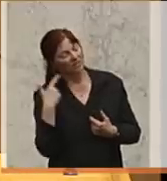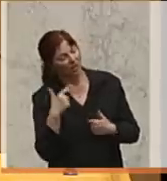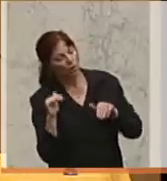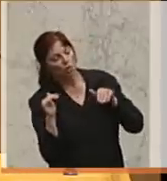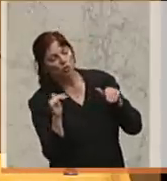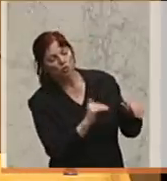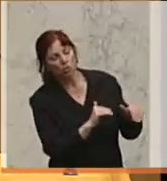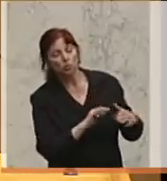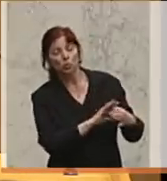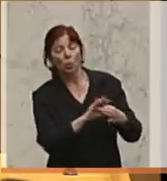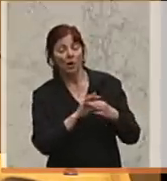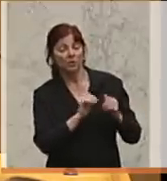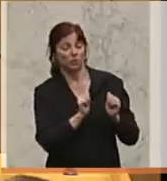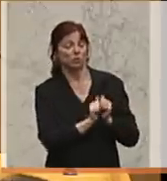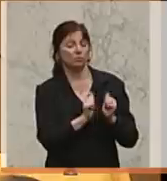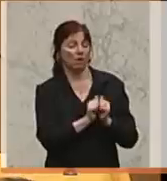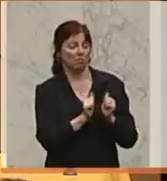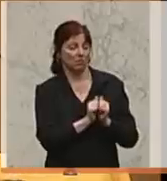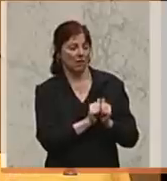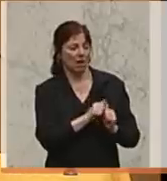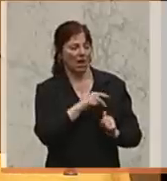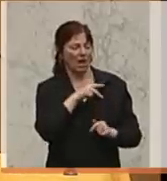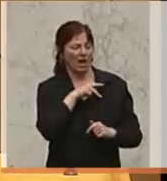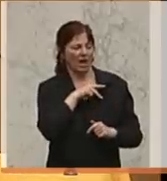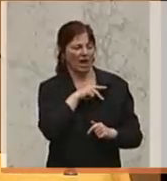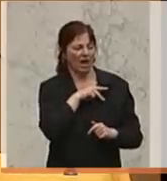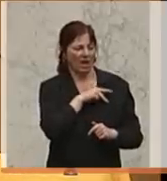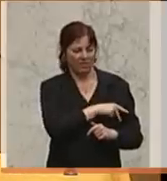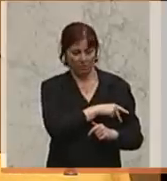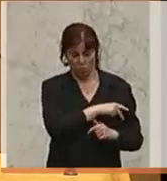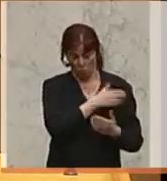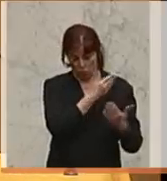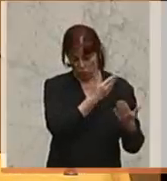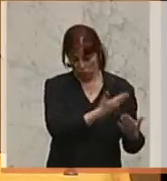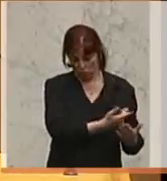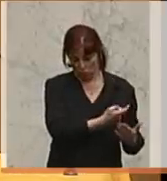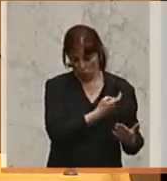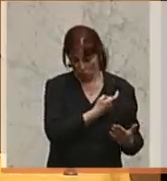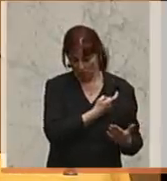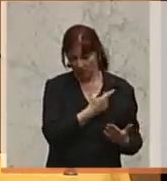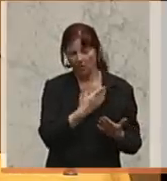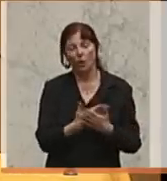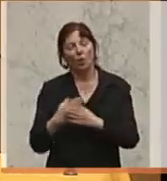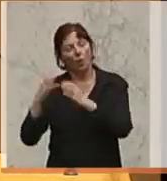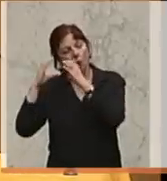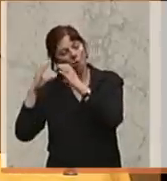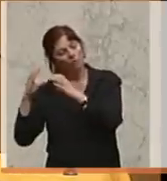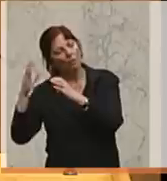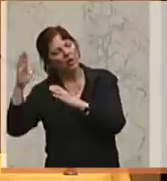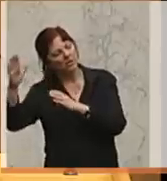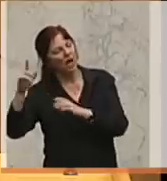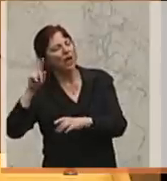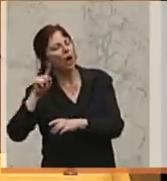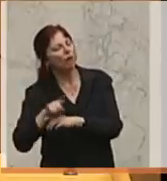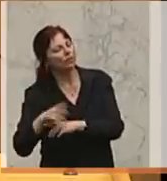Herren von der SPÖ, sind Sie auf Anordnung der ÖVP-Fraktion geschützt worden. Und was steht oben